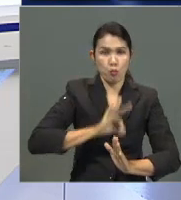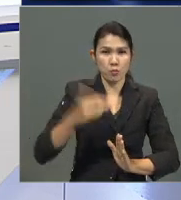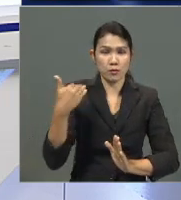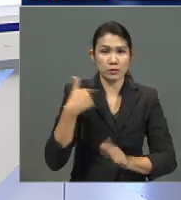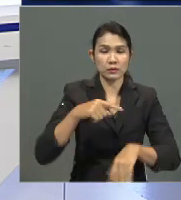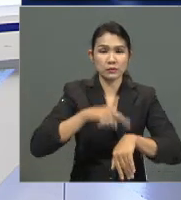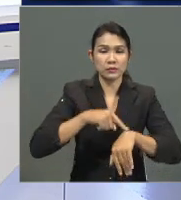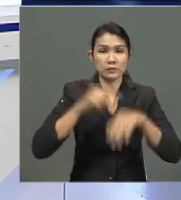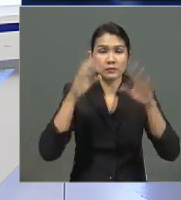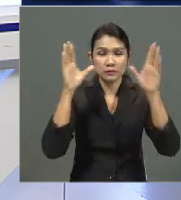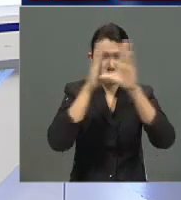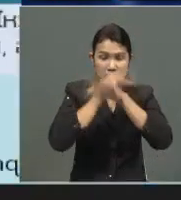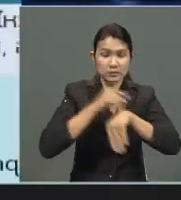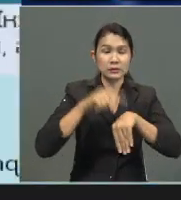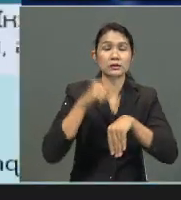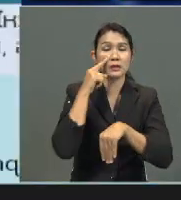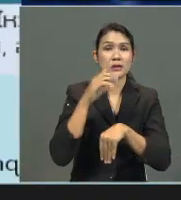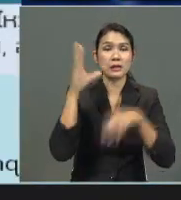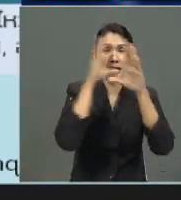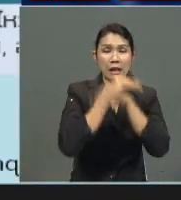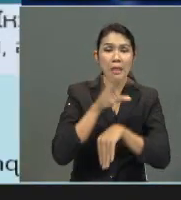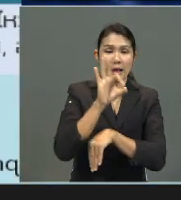กิโลเมตรค่ะชาวบ้านนั่นแหละอำเภอนะรู้สึกถึงแรงสั่นสะเทือนเลยนะคะแต่ว่ายังไม่มีรายงานความเสียหายเกิดขึ้นค่ะถ้าคุณผู้ชมอยู่ในพื้นที่จังหวัดเลยนะคะก็คงจะรู้สึกถึงแรงสั่นไหวเมื่อเวลา21:30